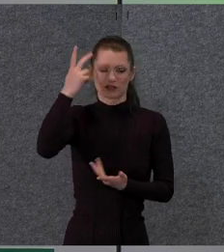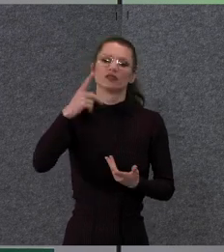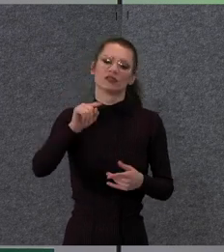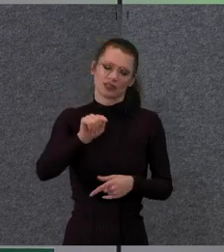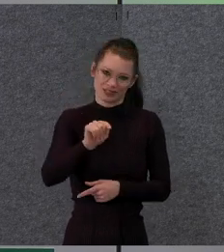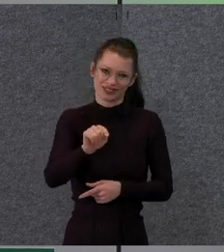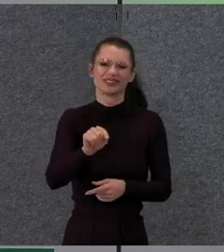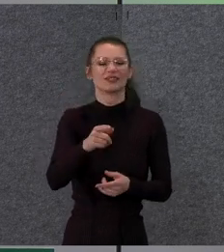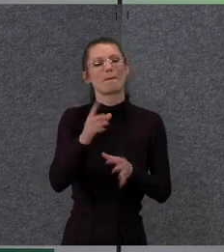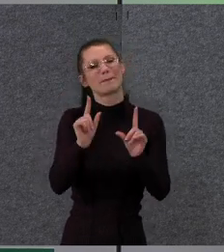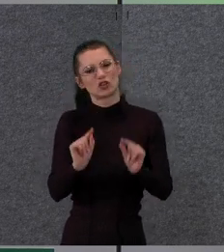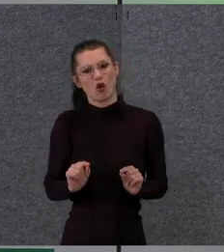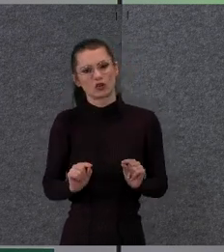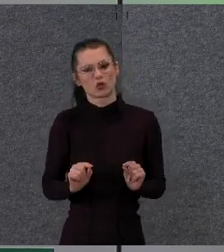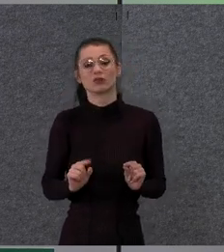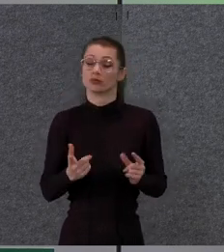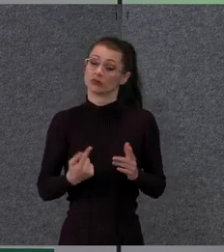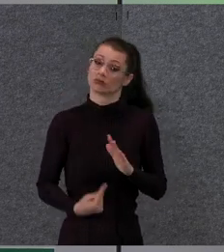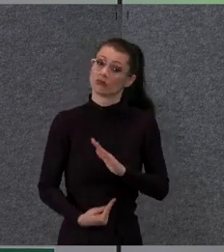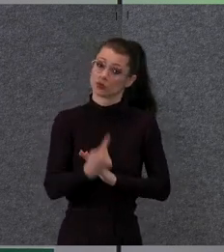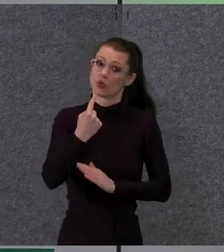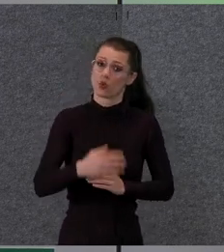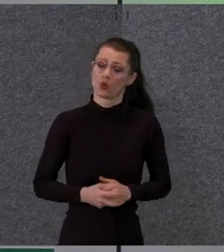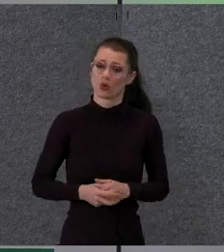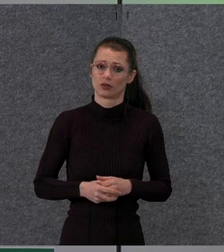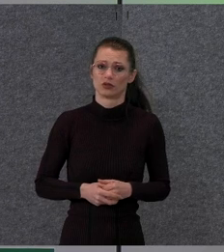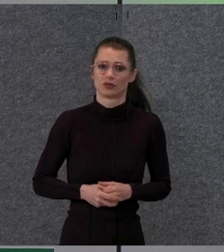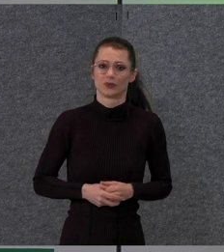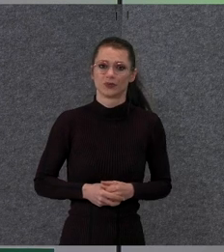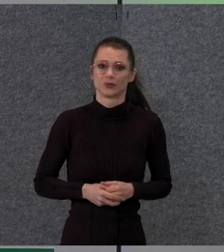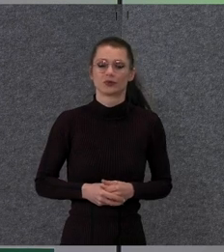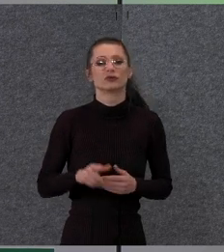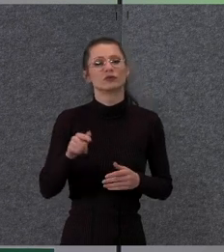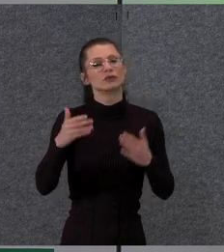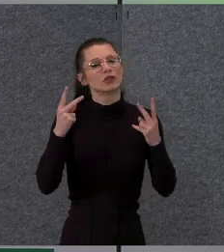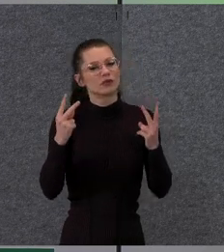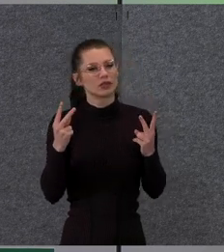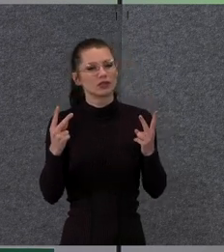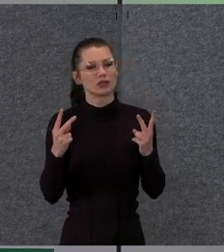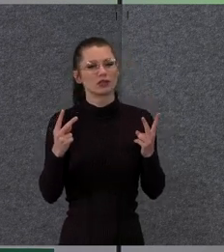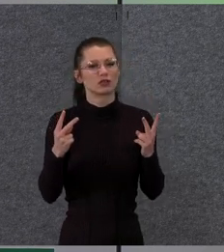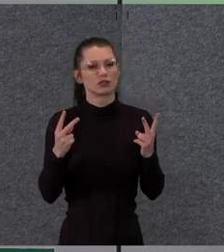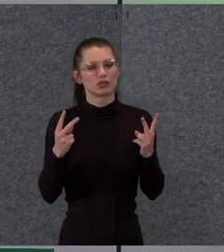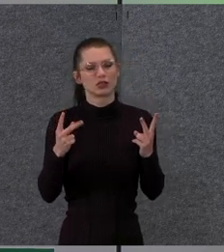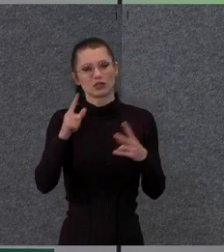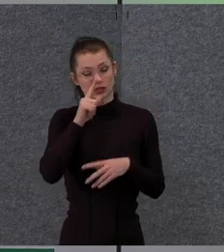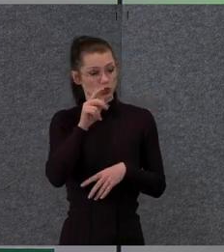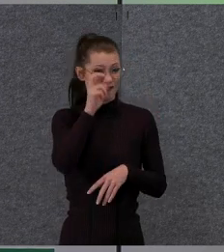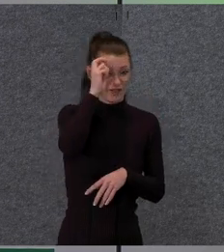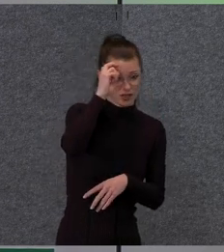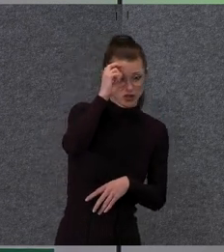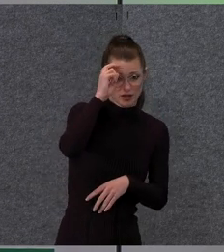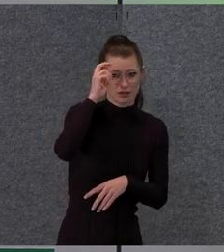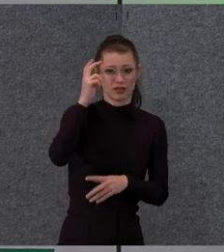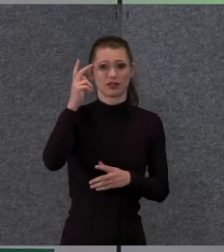beispielsweise, ist sehr, sehr groß. Und es ist eben gerade so wichtig, dass wir nicht nur Wirtschaft und